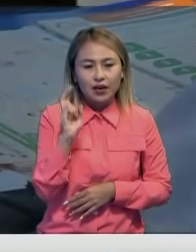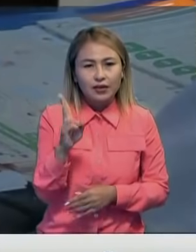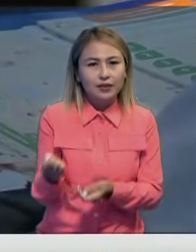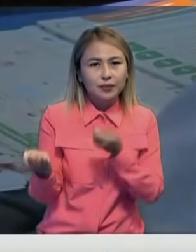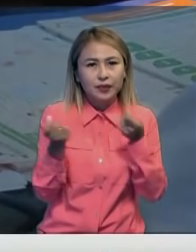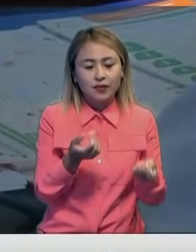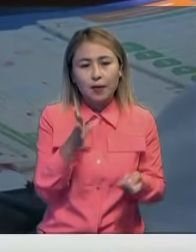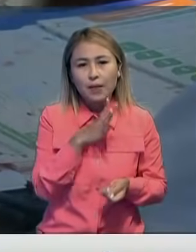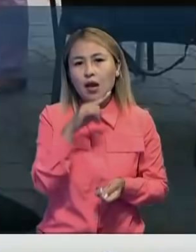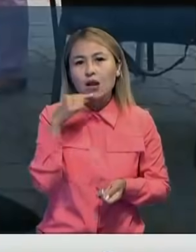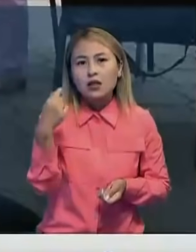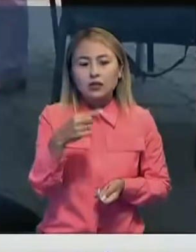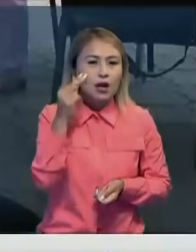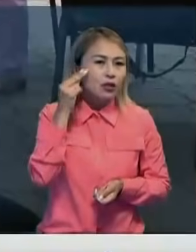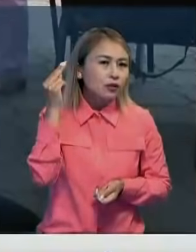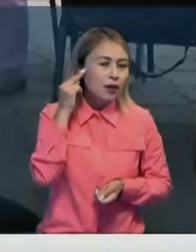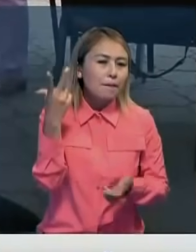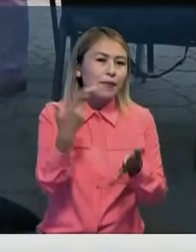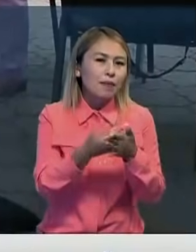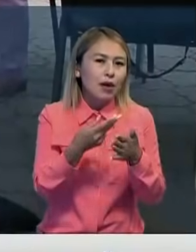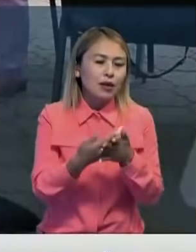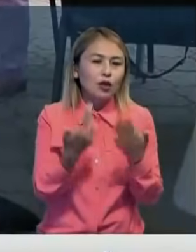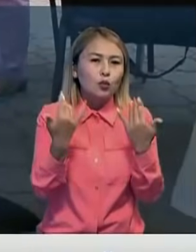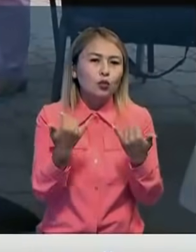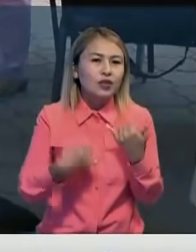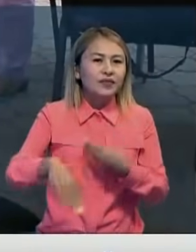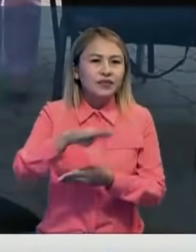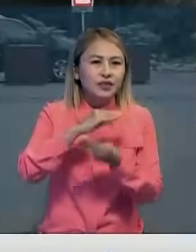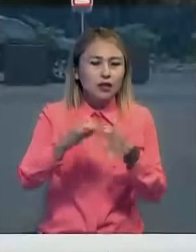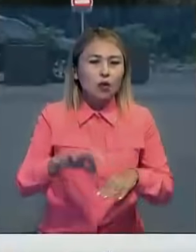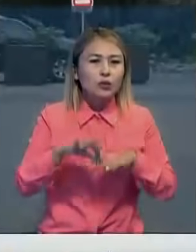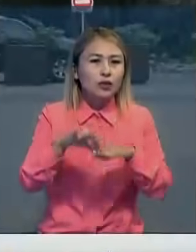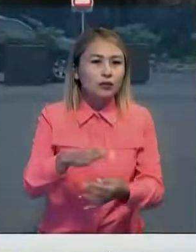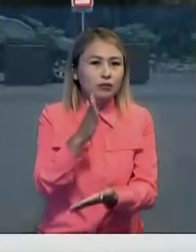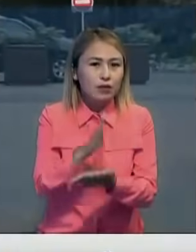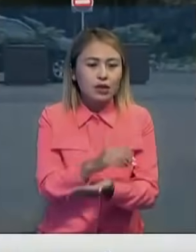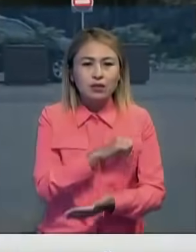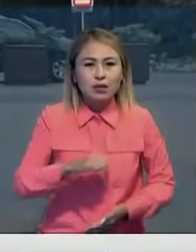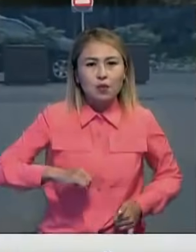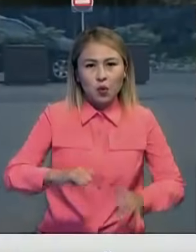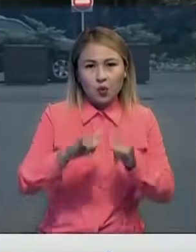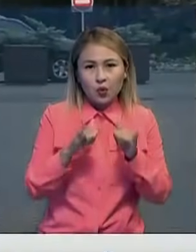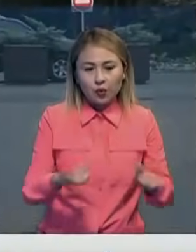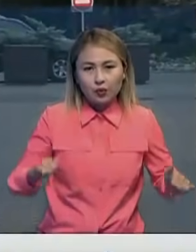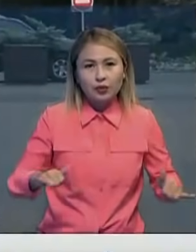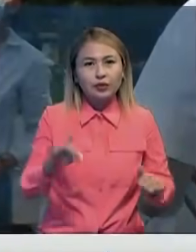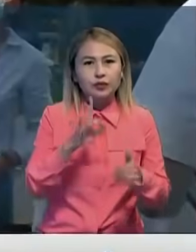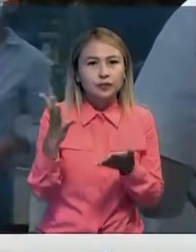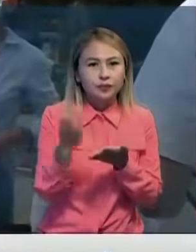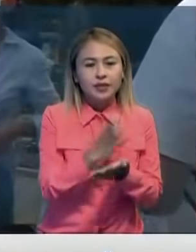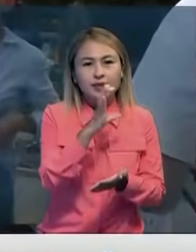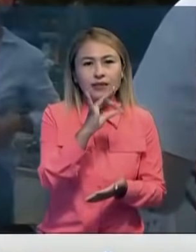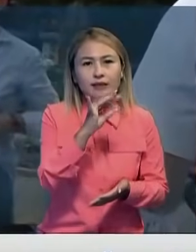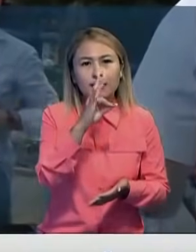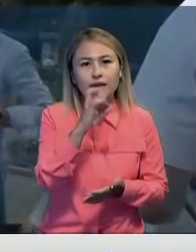жеткізілді. Ресейлік мен қытайлық препараттар бүкіл ел аумағында қолданылып келеді. Ең кең тарағаны және қол жетімдісі